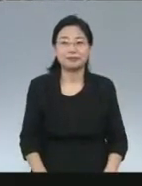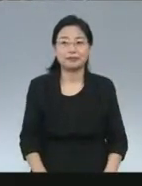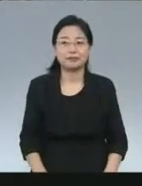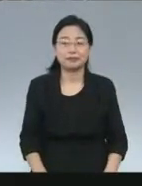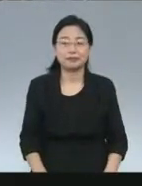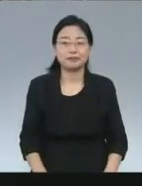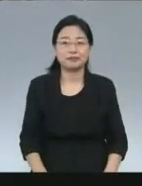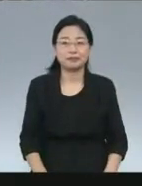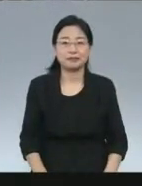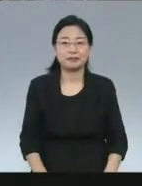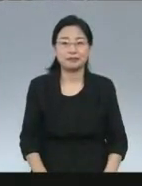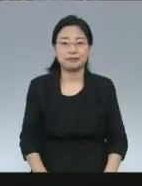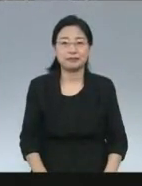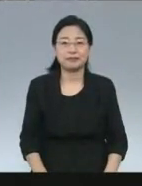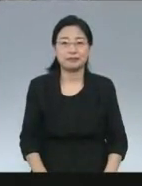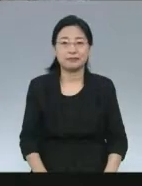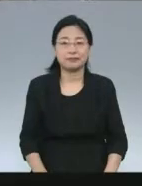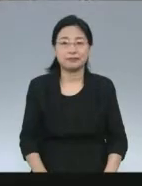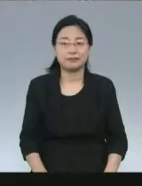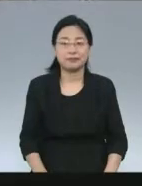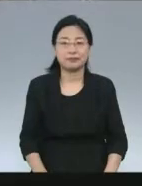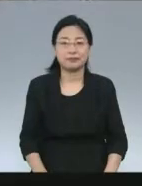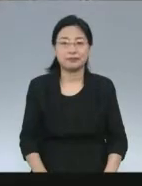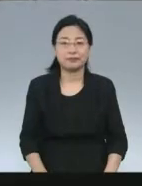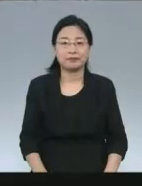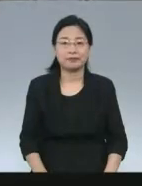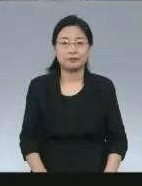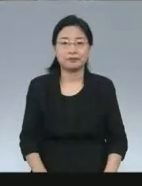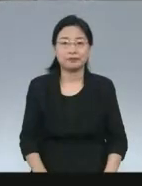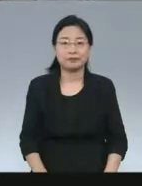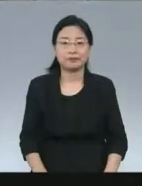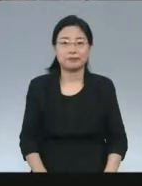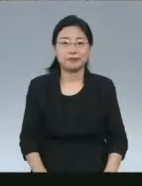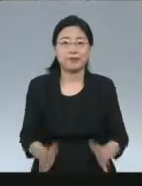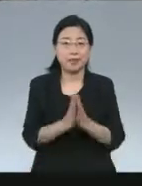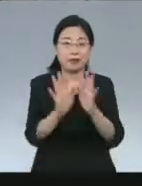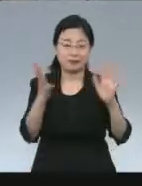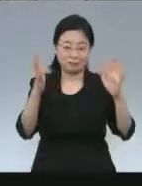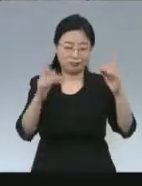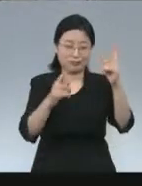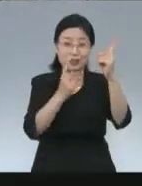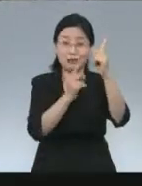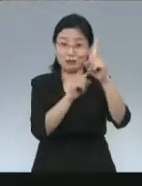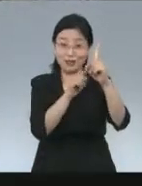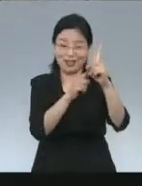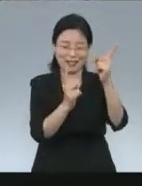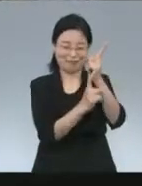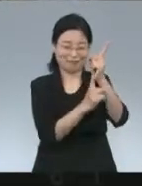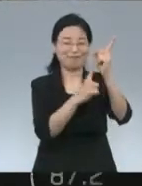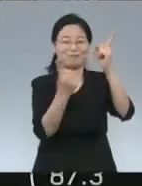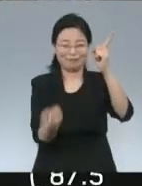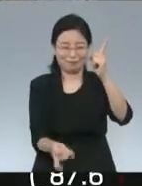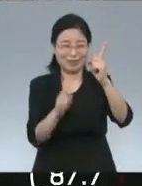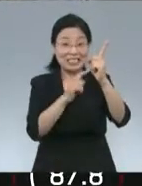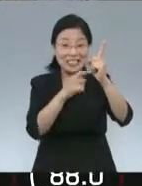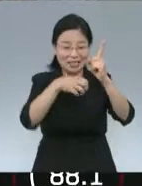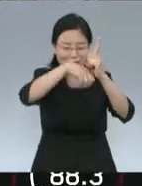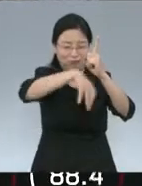Orbiter ist mit 5 in Südkorea entwickelten Geräten, einschließlich einer hochauflösenden Kamera und einer von